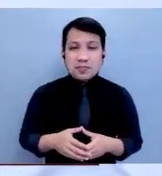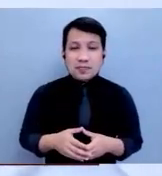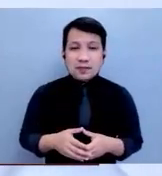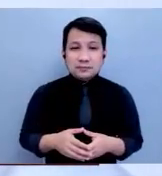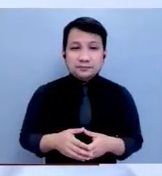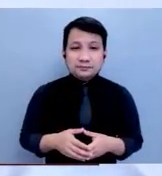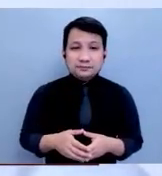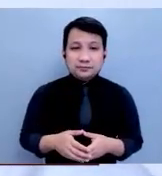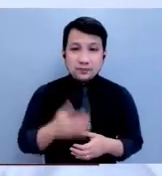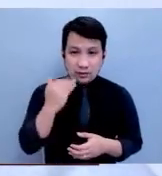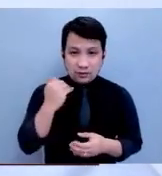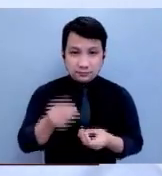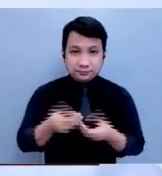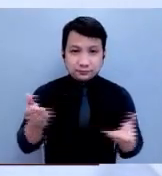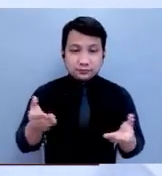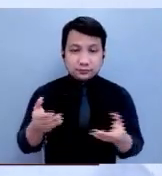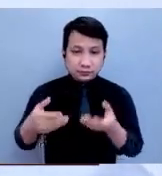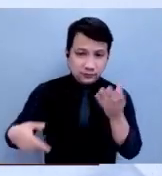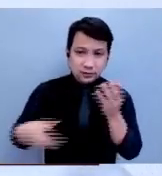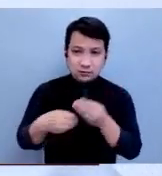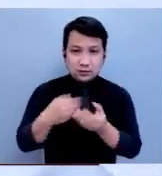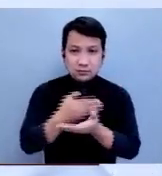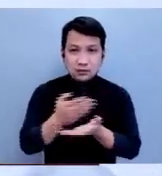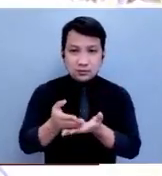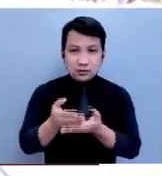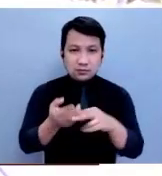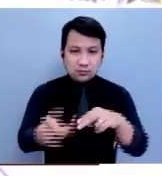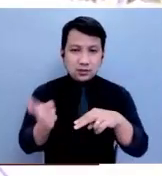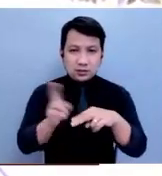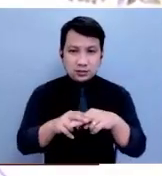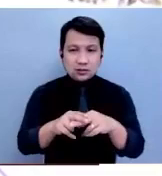bakit hindi? Pero kung may pundo naman ating gobyerno, pwede naman lakihan.